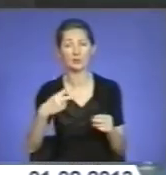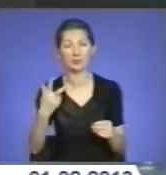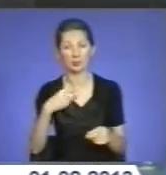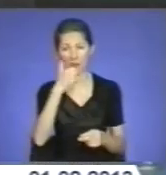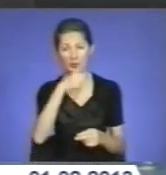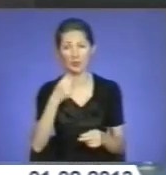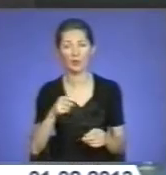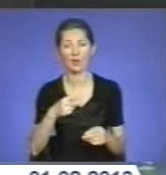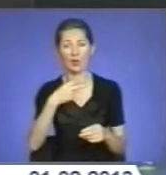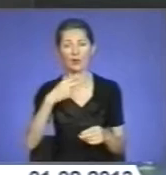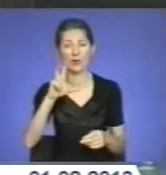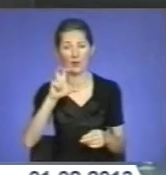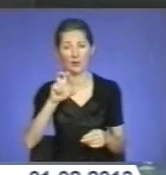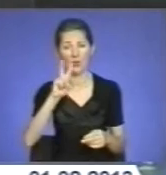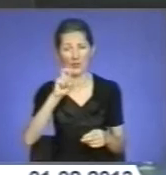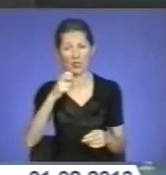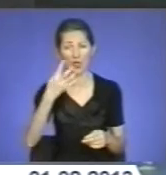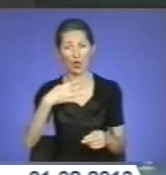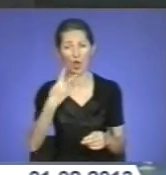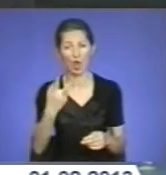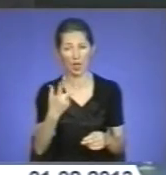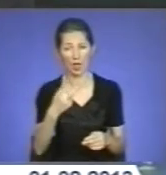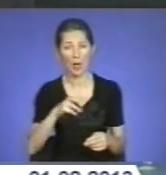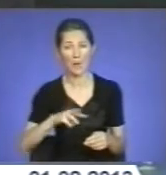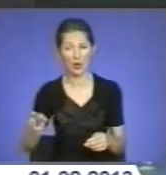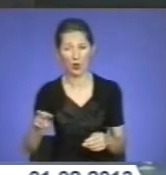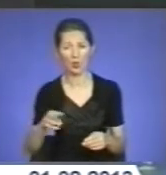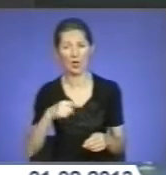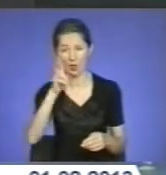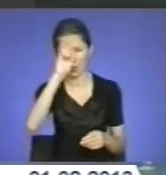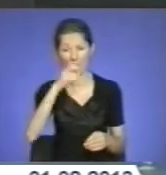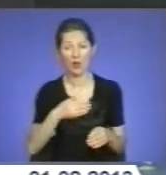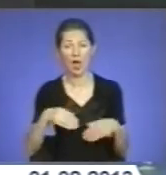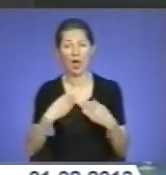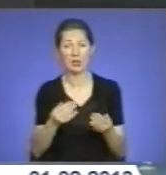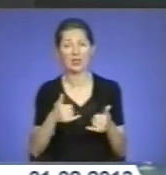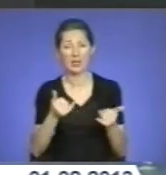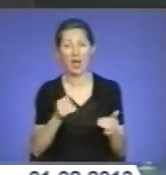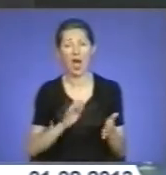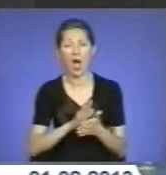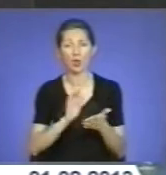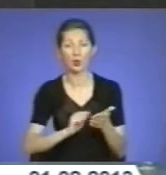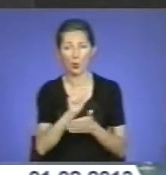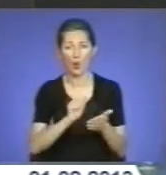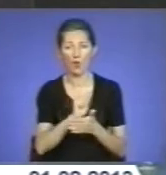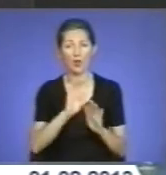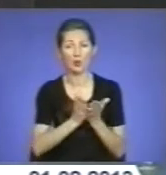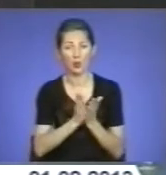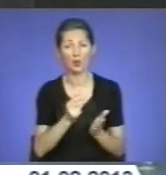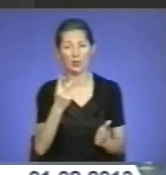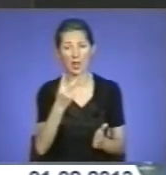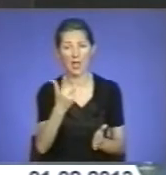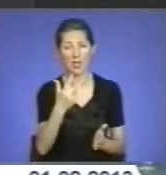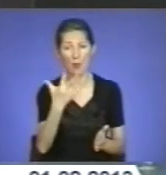243 мільйони гривень цьогоріч виділила держава на друкування підручників для 3-х та 5-х класів, звітує міністр освіти і науки